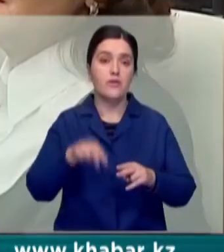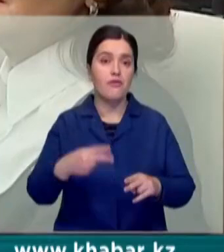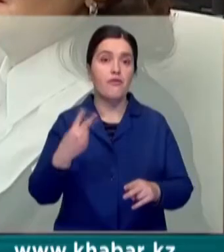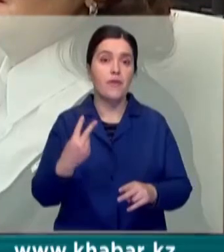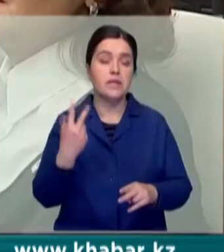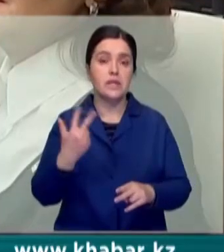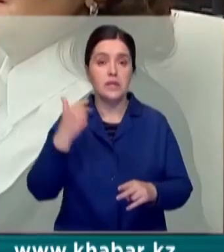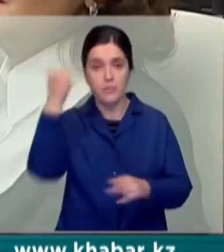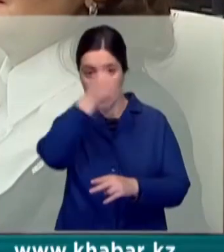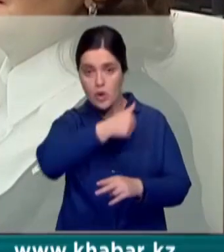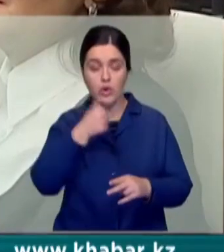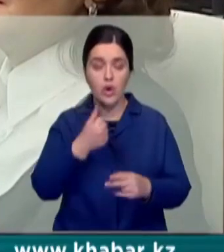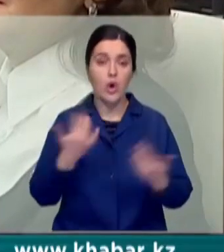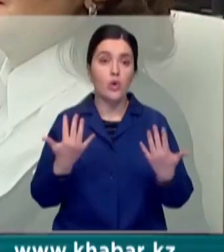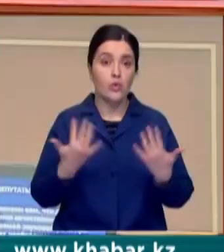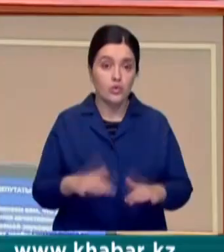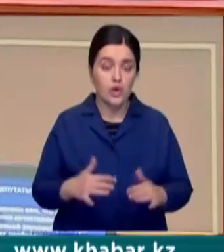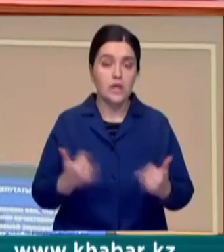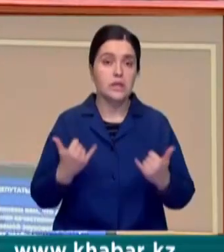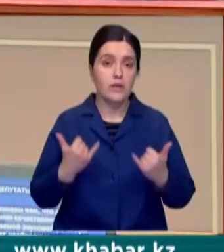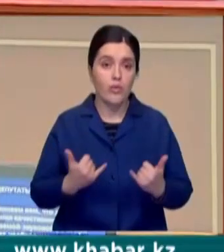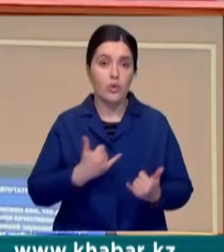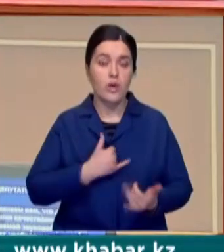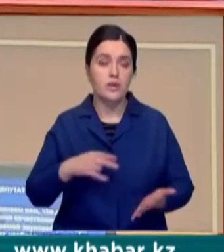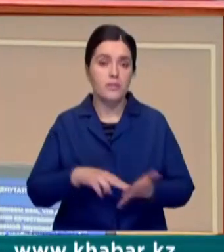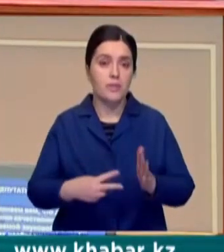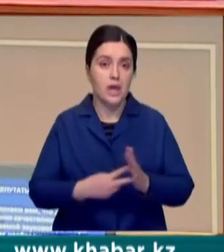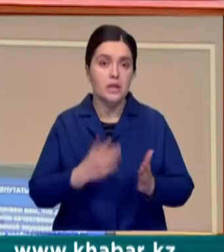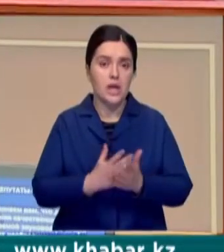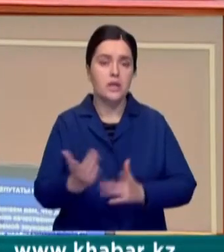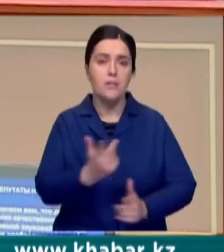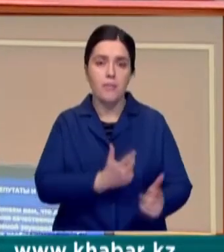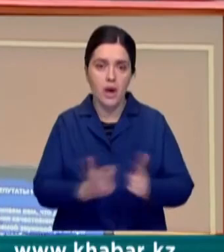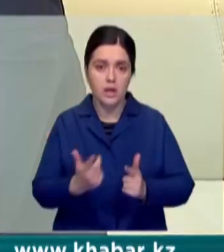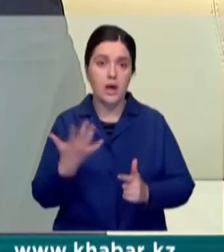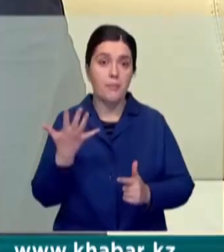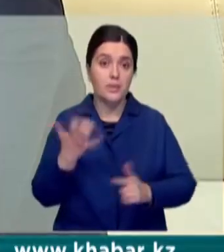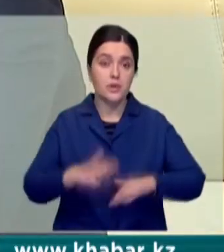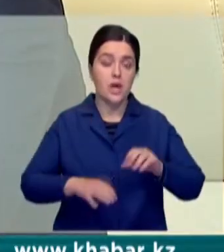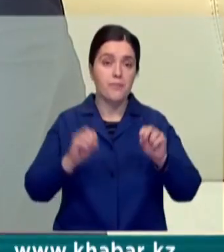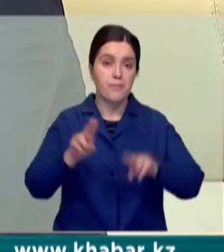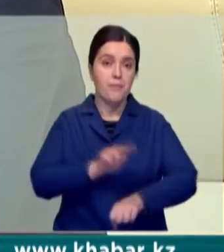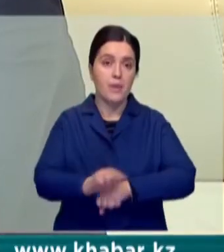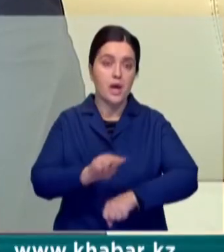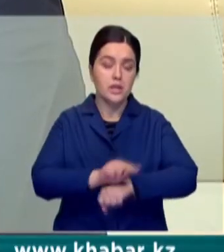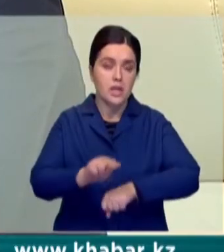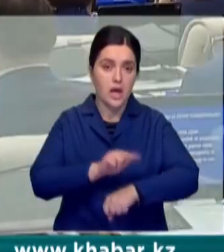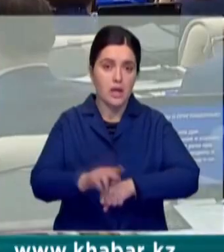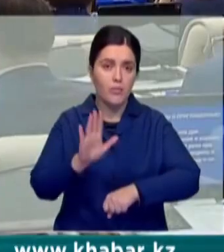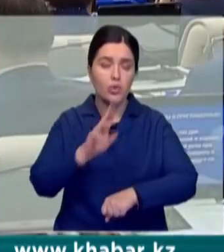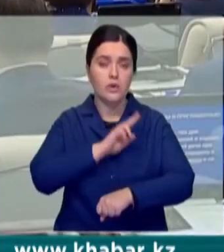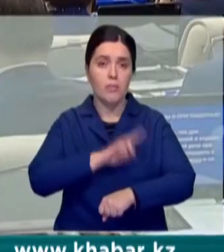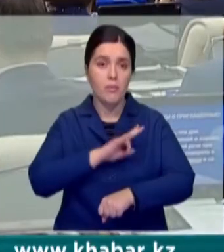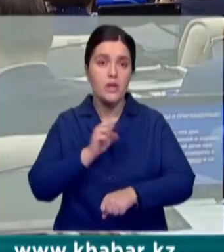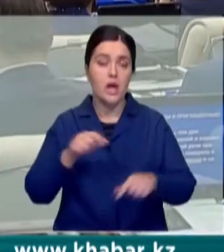2023 году. Уже сегодня мы планируем подготовить около 500 специалистов, которые затем будут